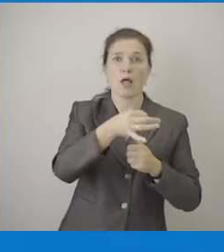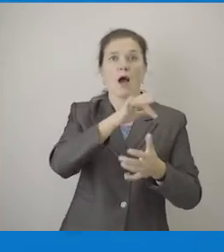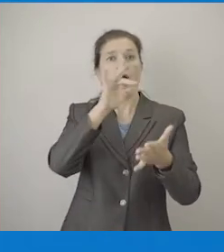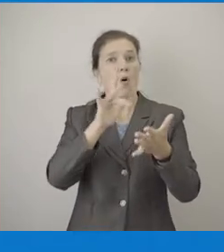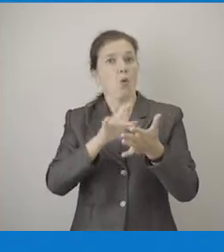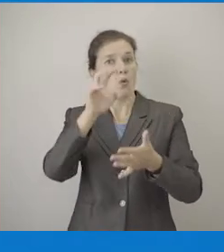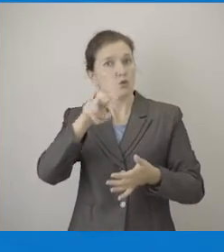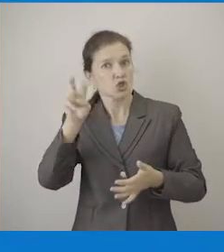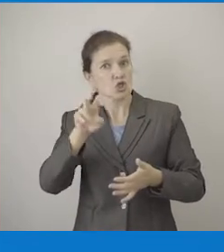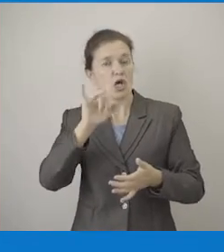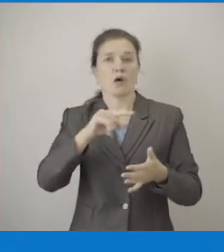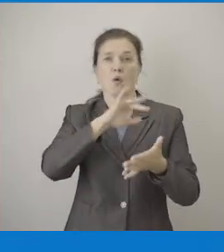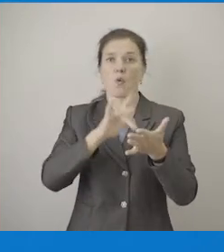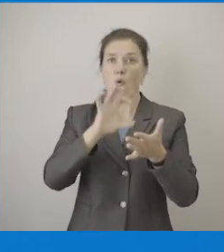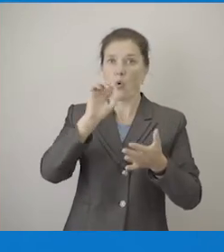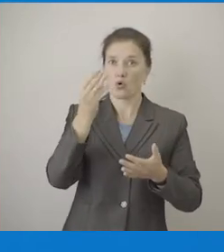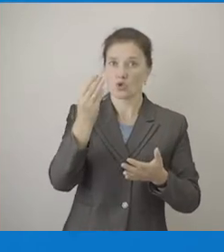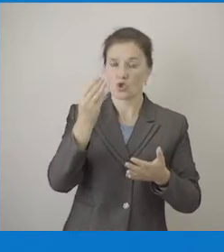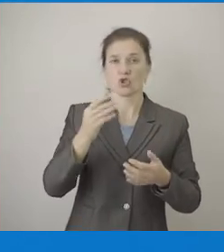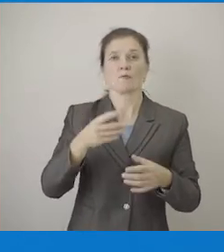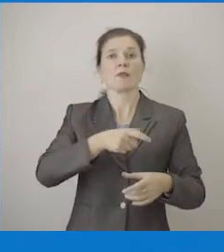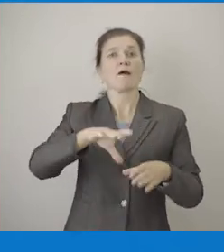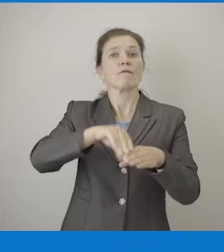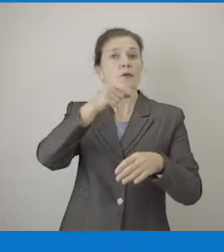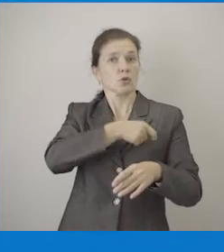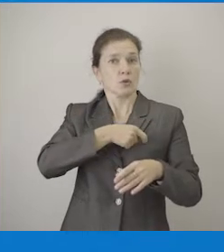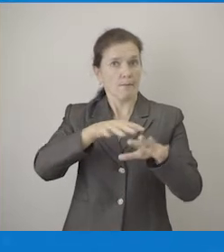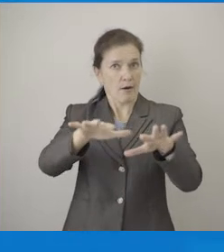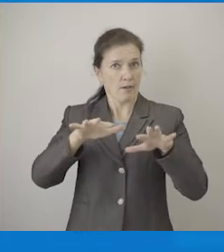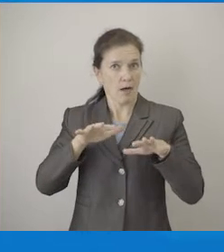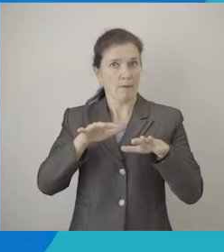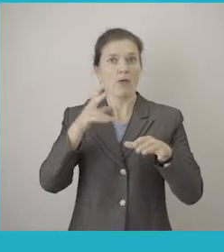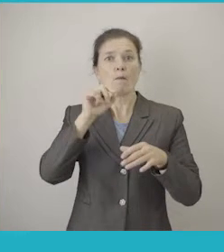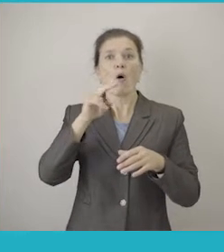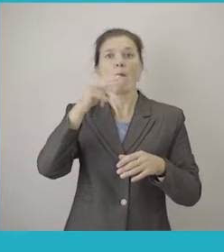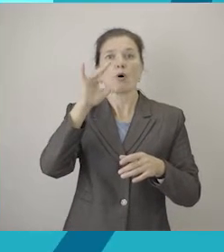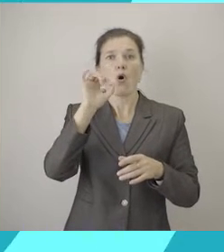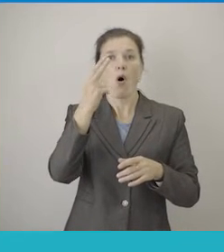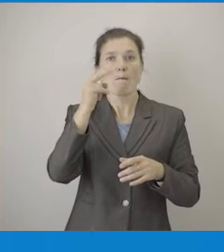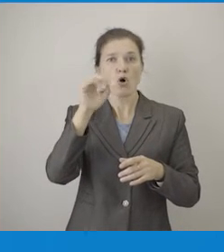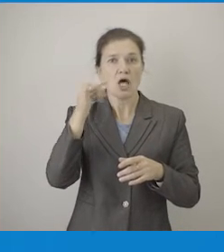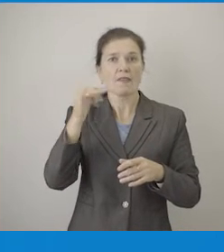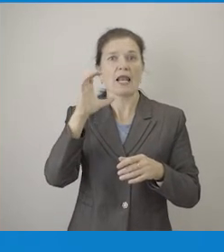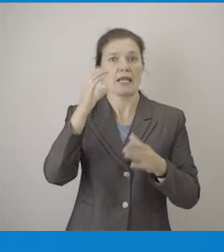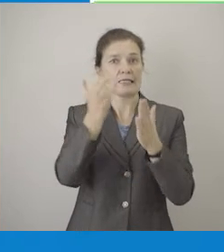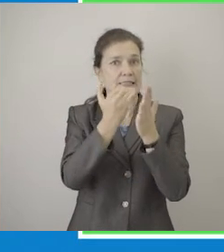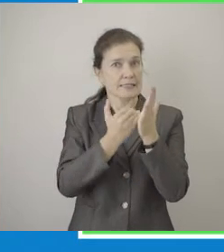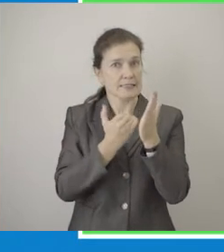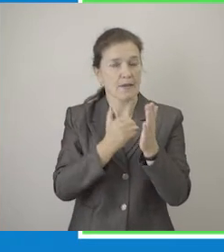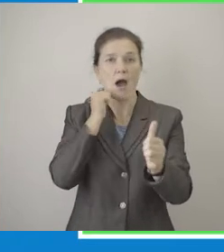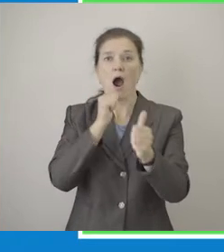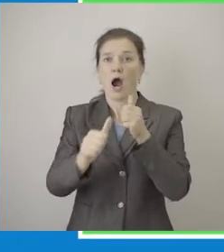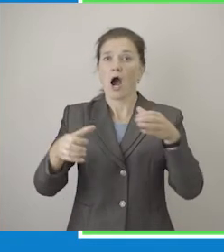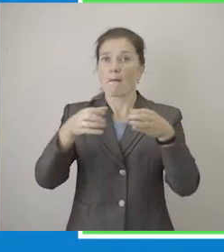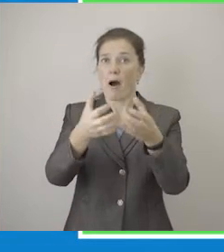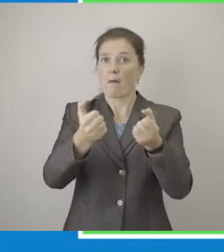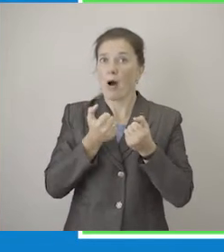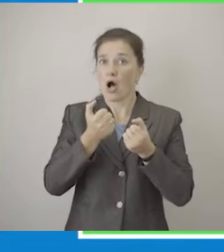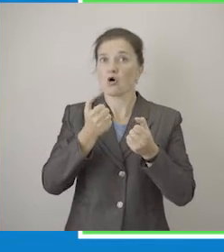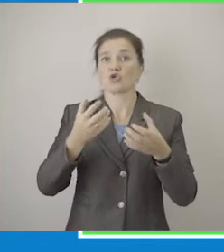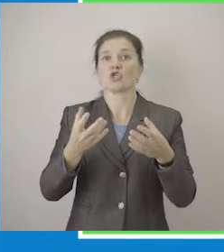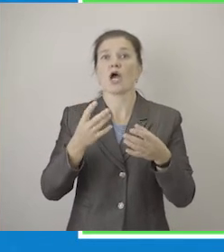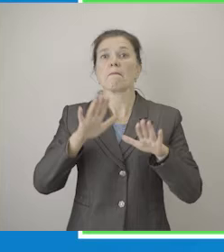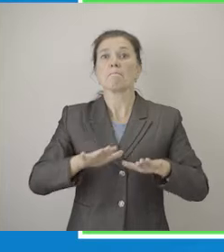0,7% принявших участие в голосовании по каждой области, городам Бишкек и Ош. Выборы депутатов парламента проходят